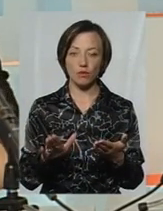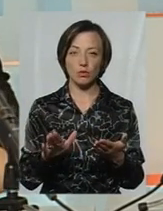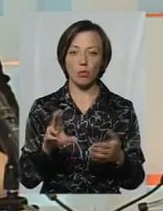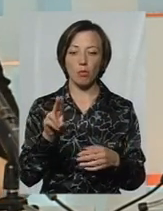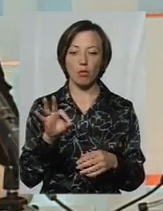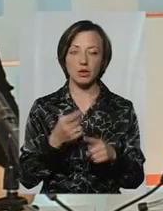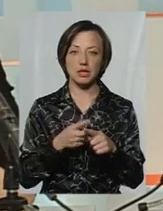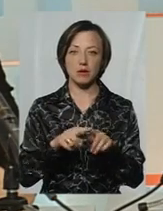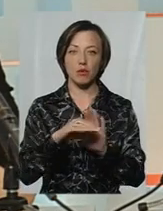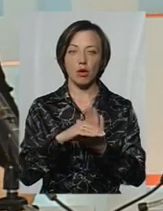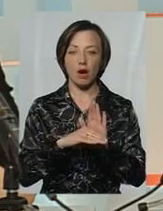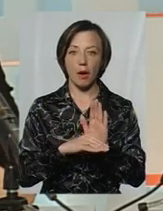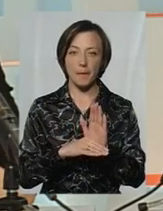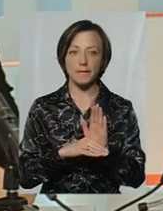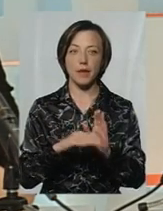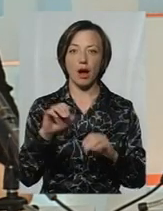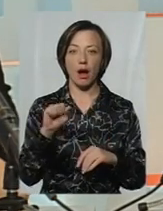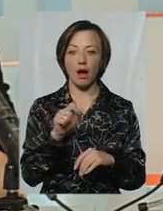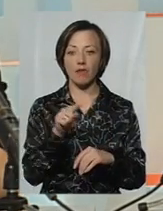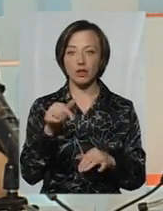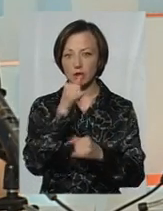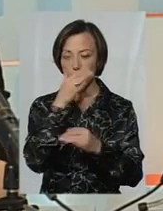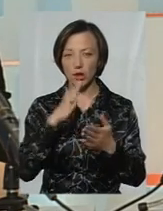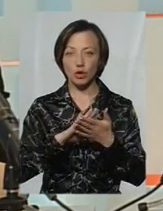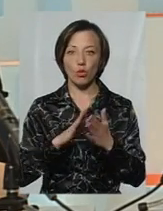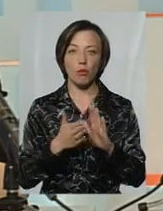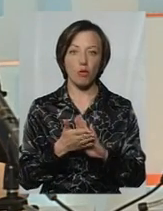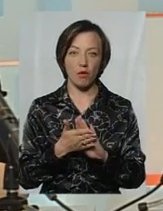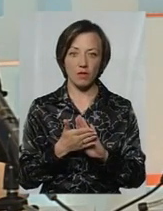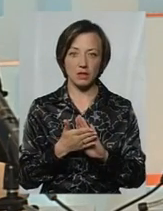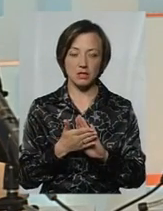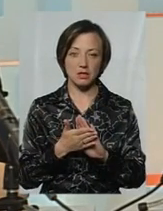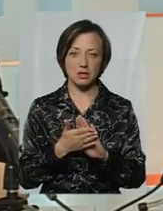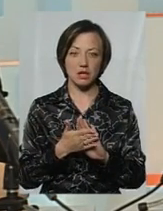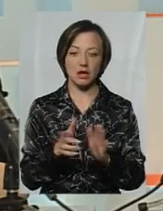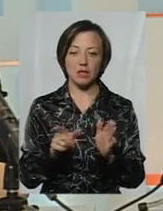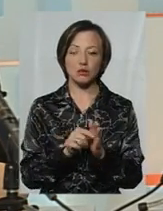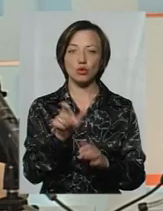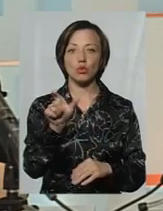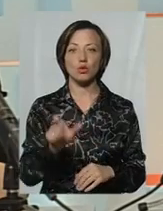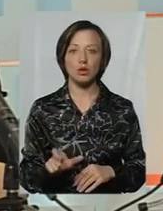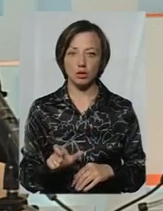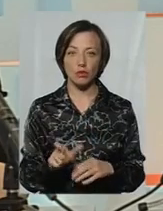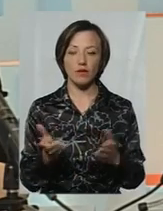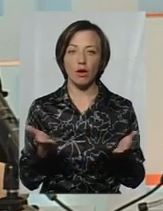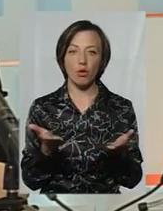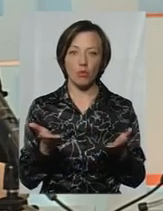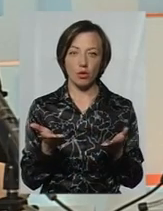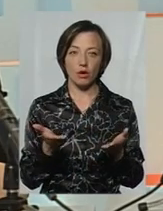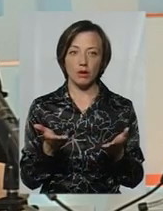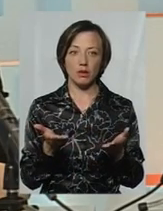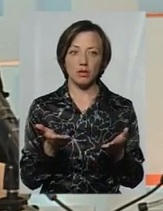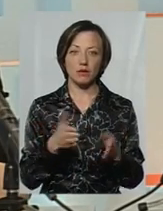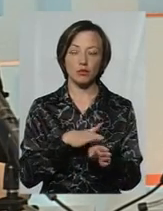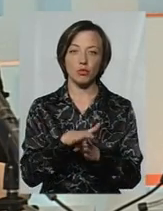цій зараз програмі, да? Але вони там не могли домовитися з людиною, ну, в якої, над